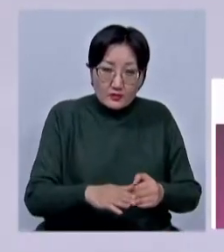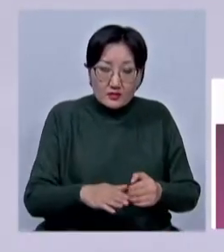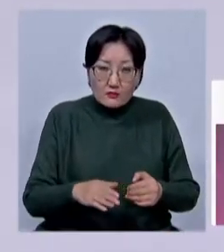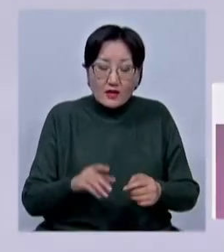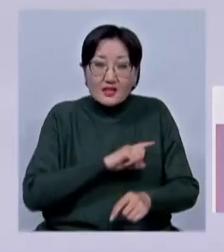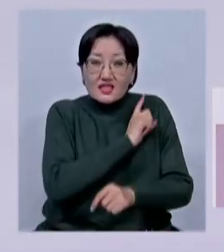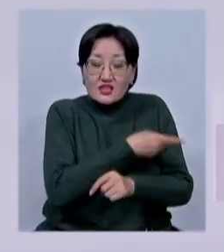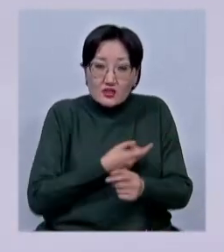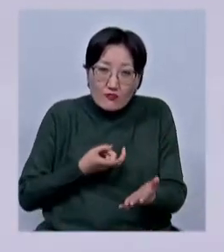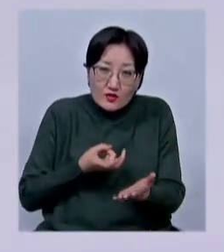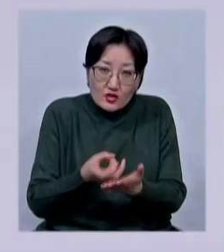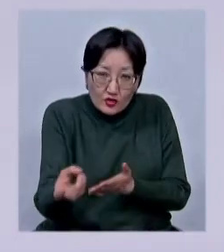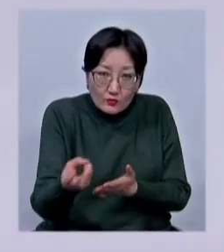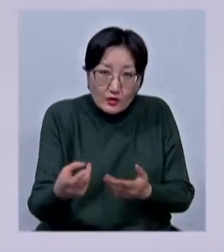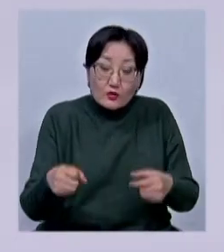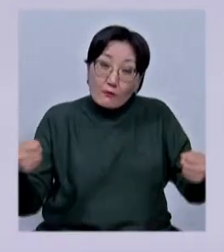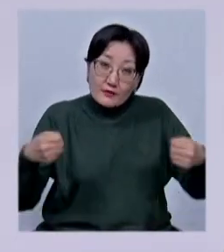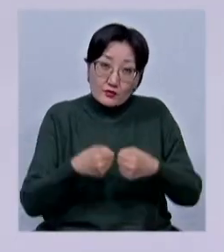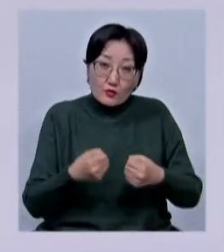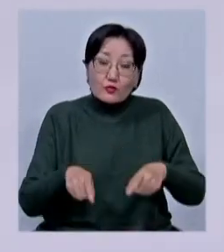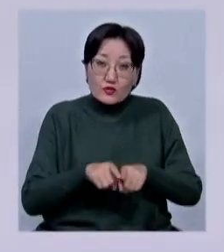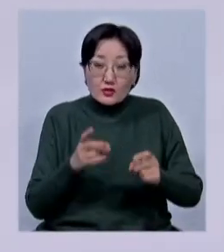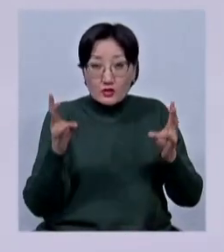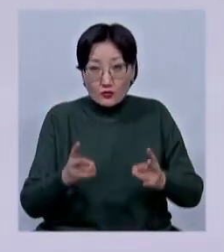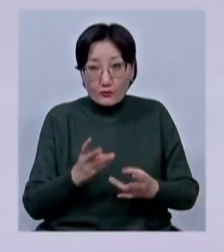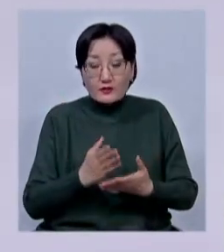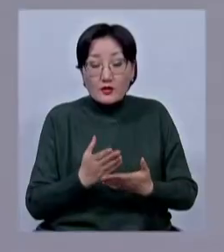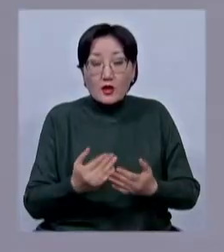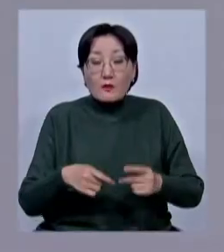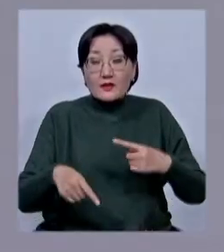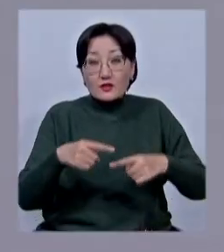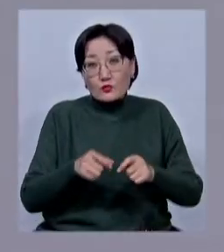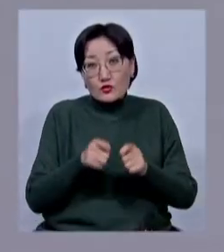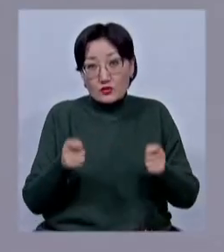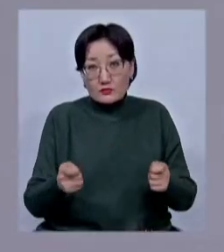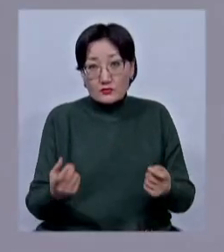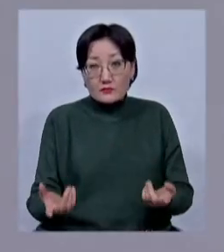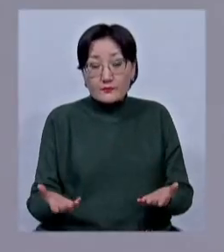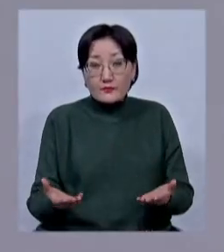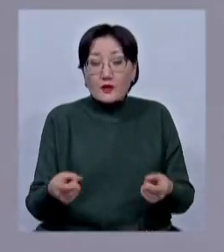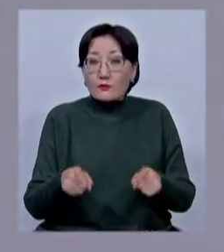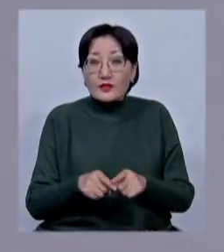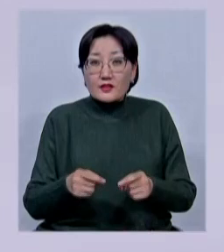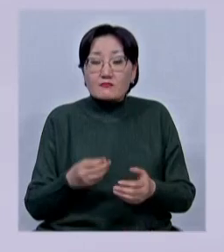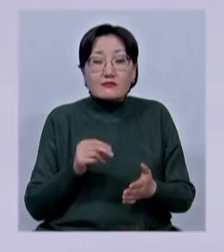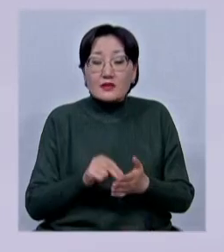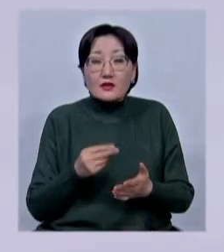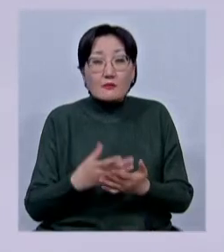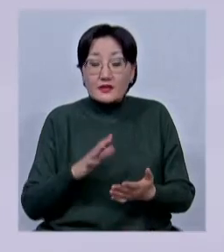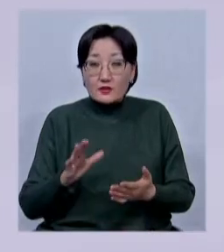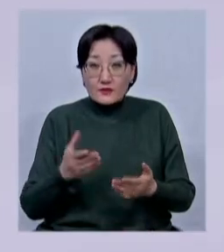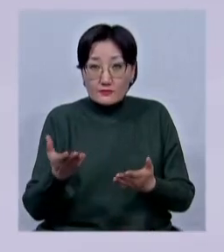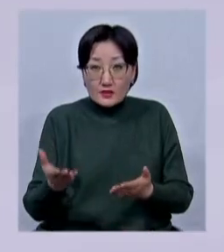келе жатып, біз өзімізде ұшып алған болғанбыз өткен жылдары. Мына жерге келіп, керісінше ашылғанына қуаныштымыз. Ондай қатты қымбат емес. И бір